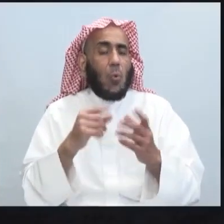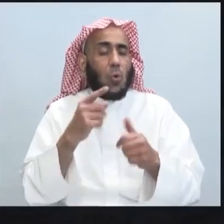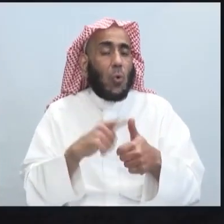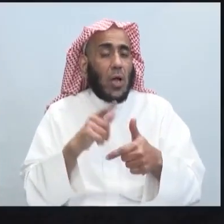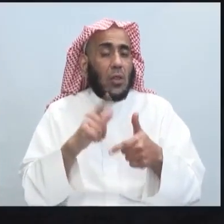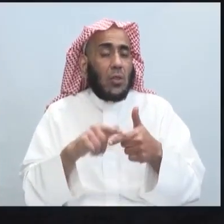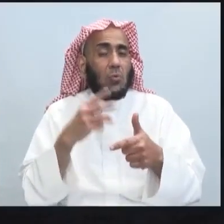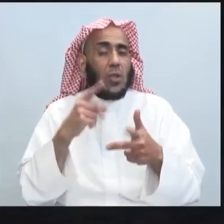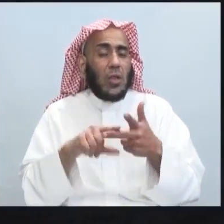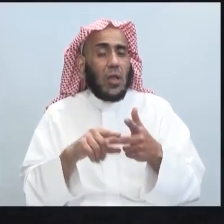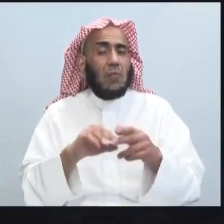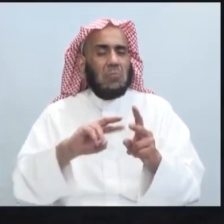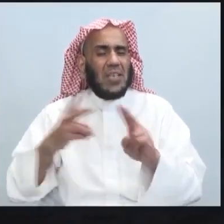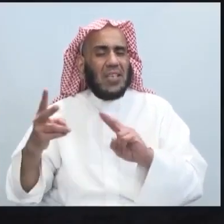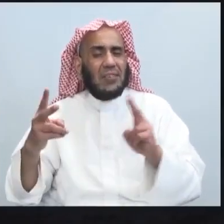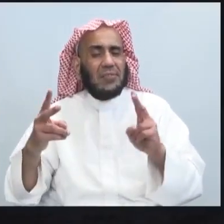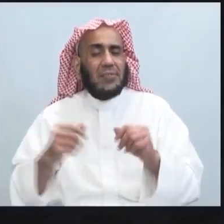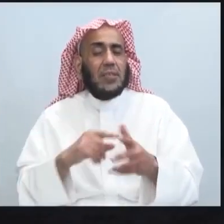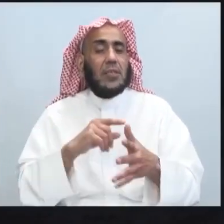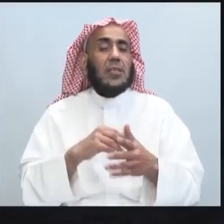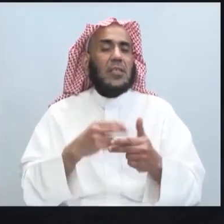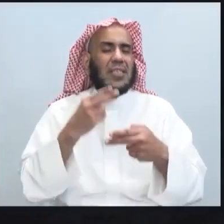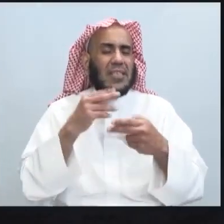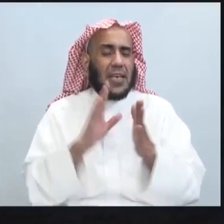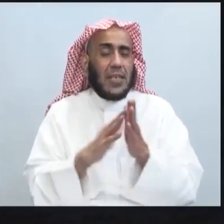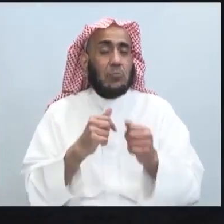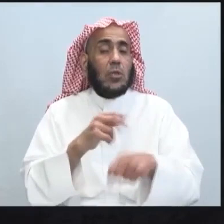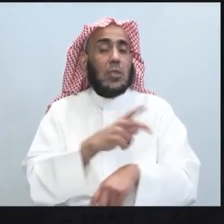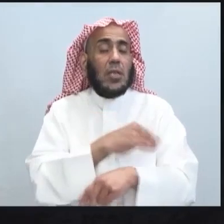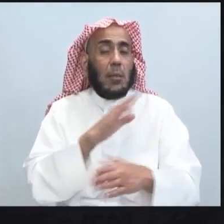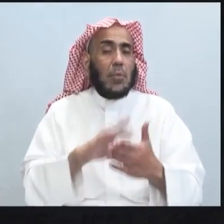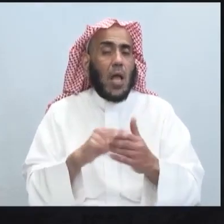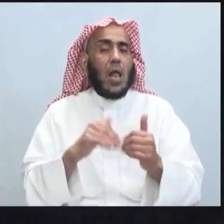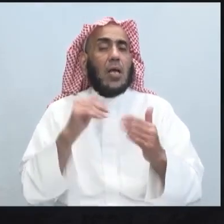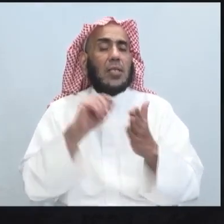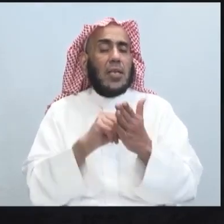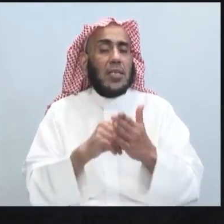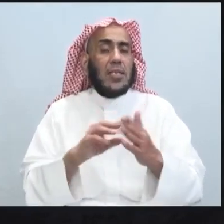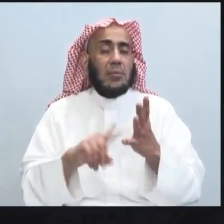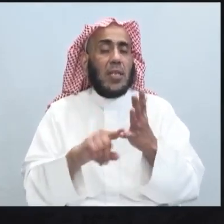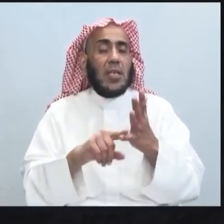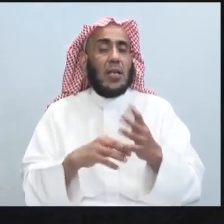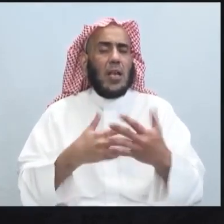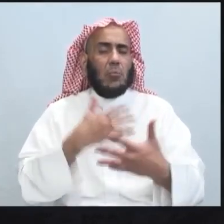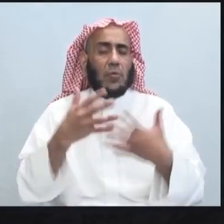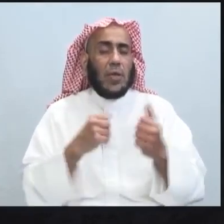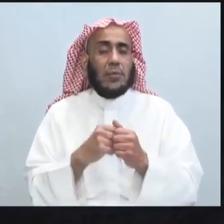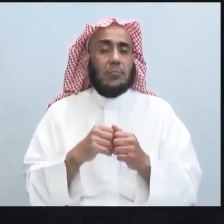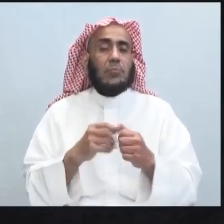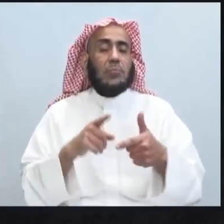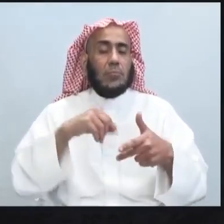وموضع ثلاثه باختلاف التراكيز التي تعتمد على تراكيز الابتدائيه للمتفاعلات